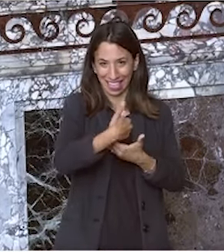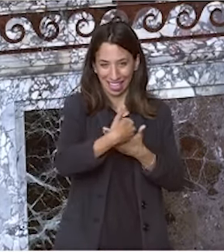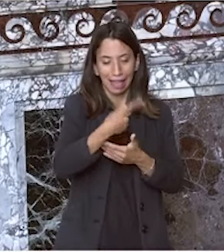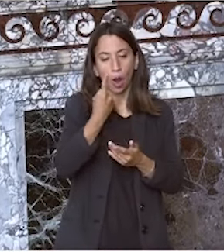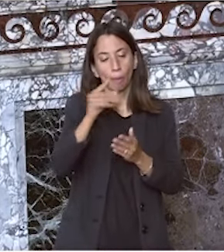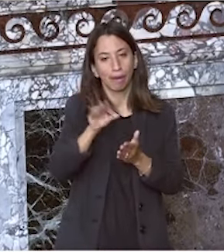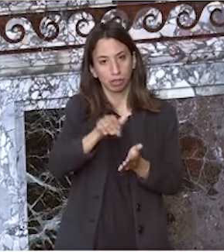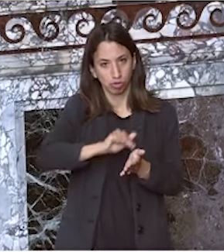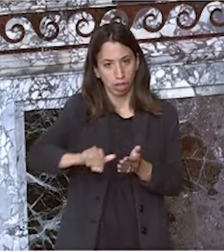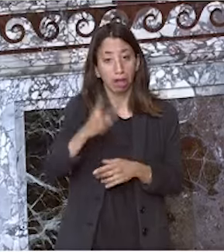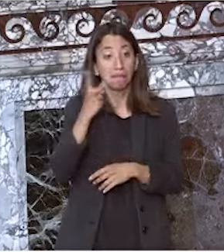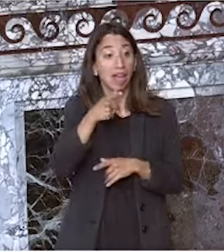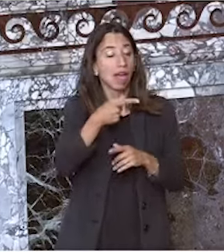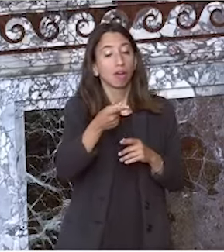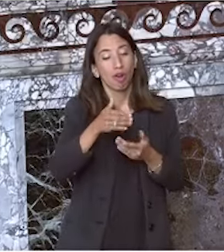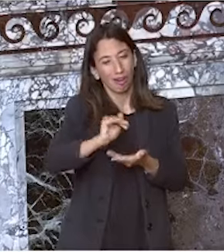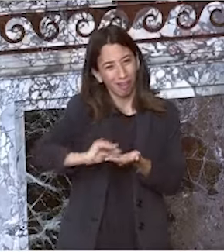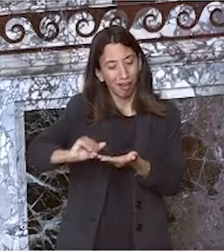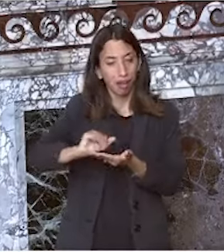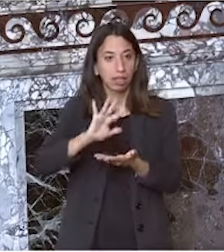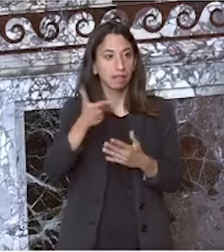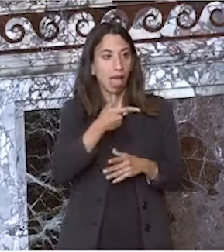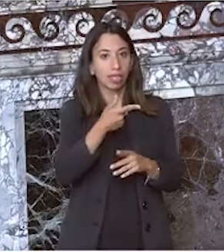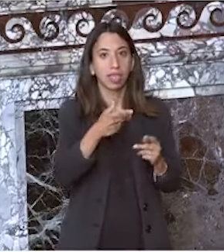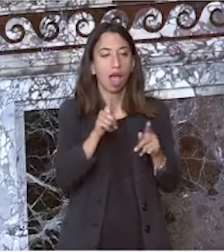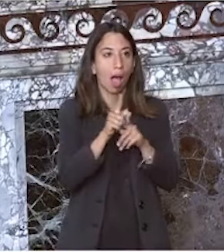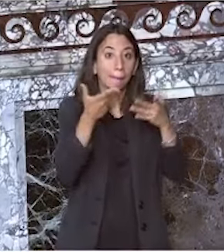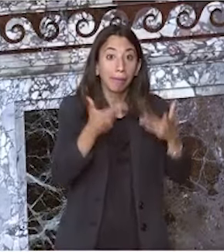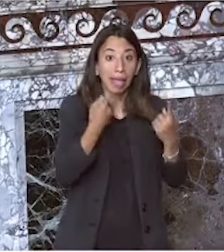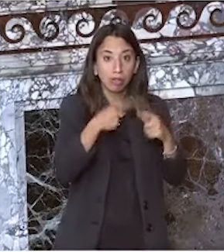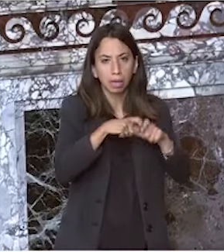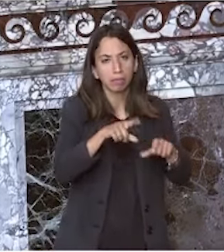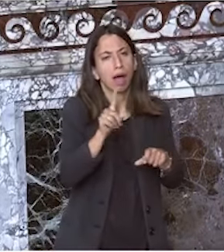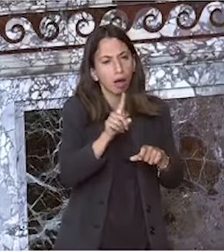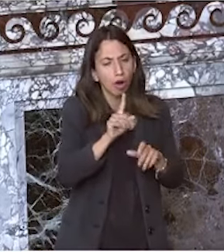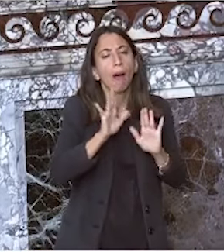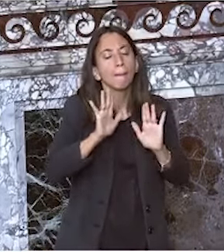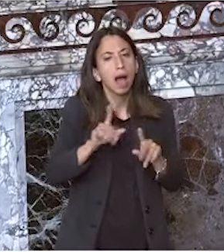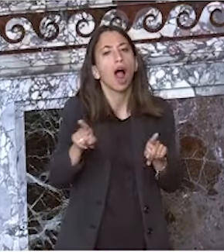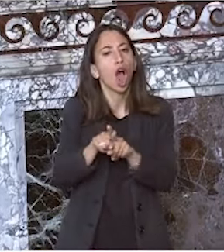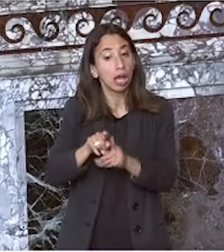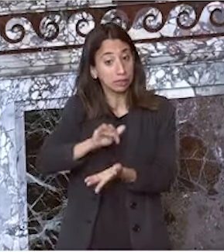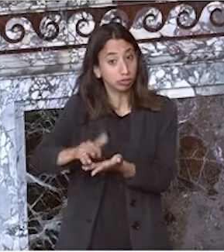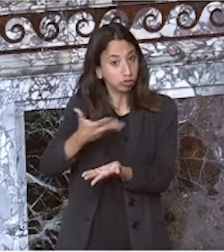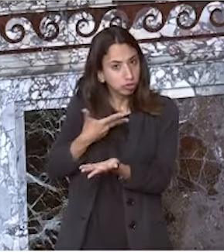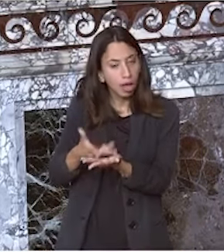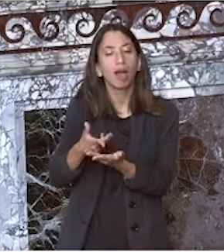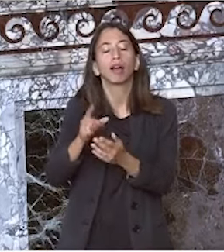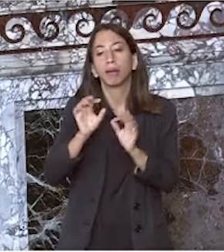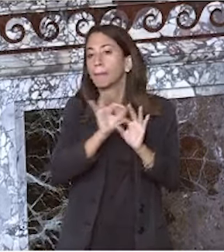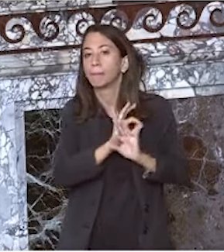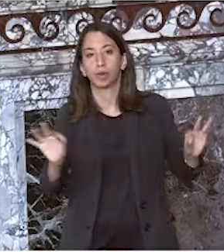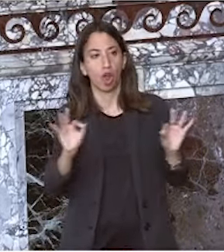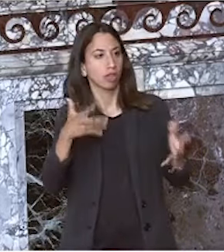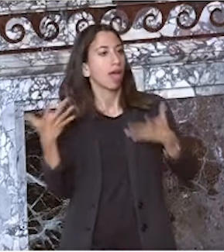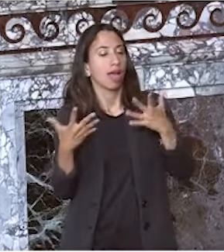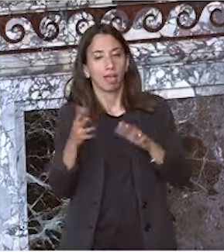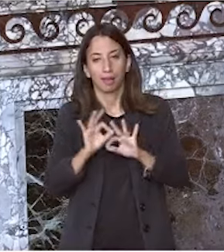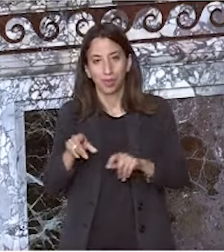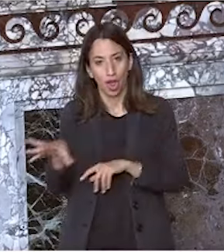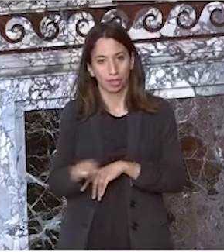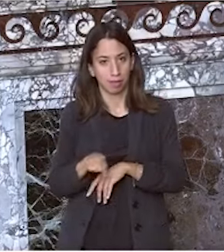L'aumento dei requisiti avrà un impatto trascurabile sull'offerta di credito e consentirà di limitare gli effetti negativi di eventi